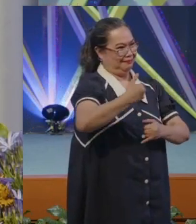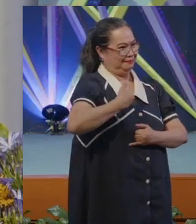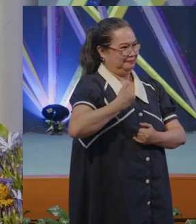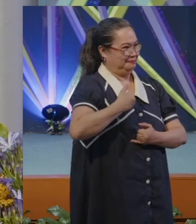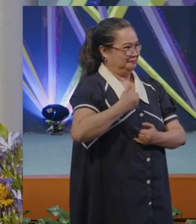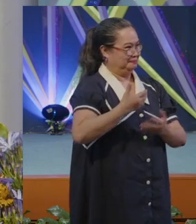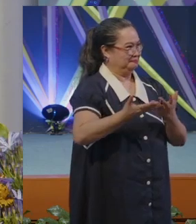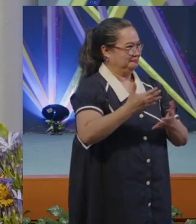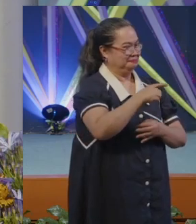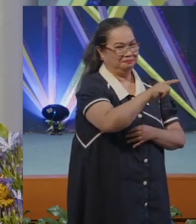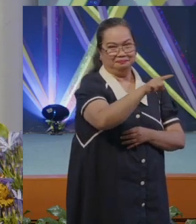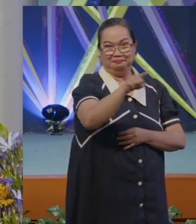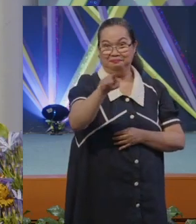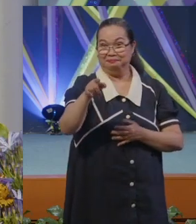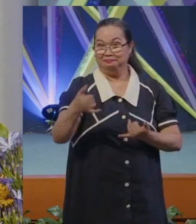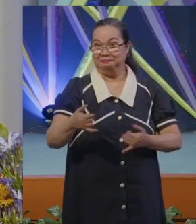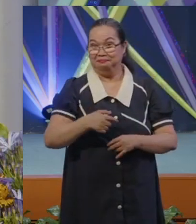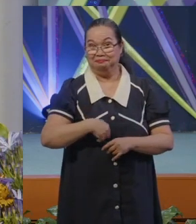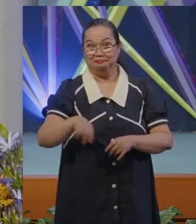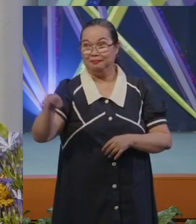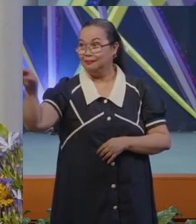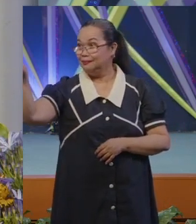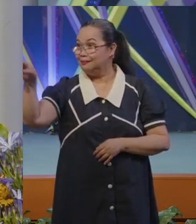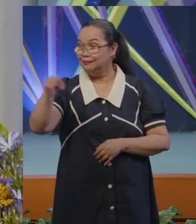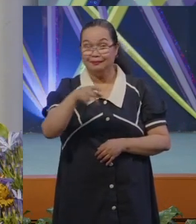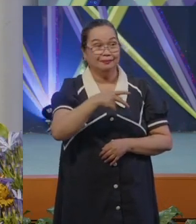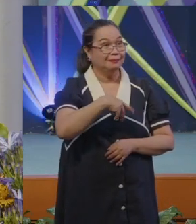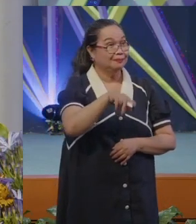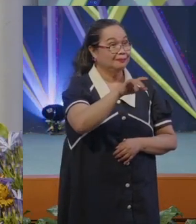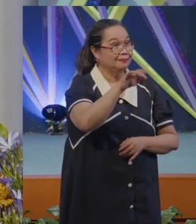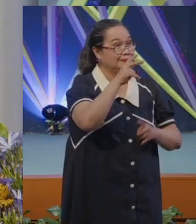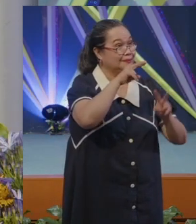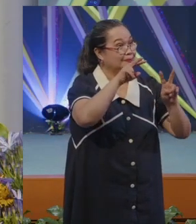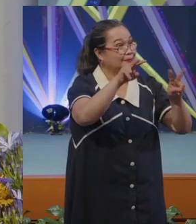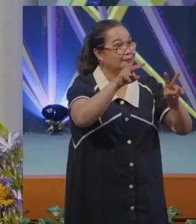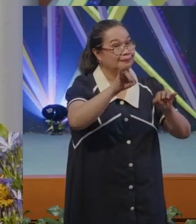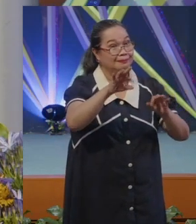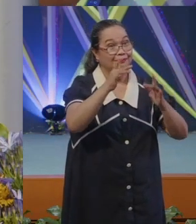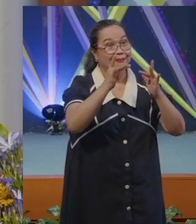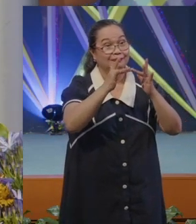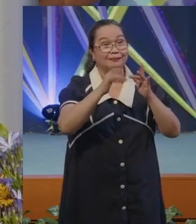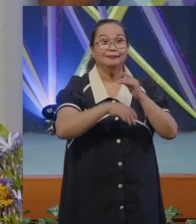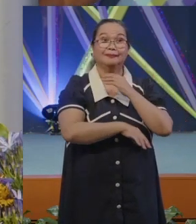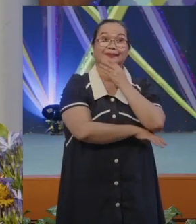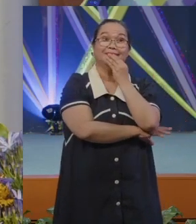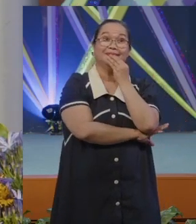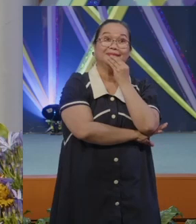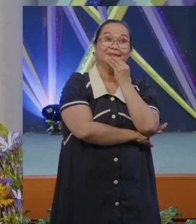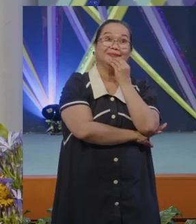Marahil nandito kayo ngayon, napadaan lang kayo, o baka nanonood kayo online,